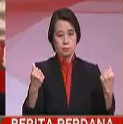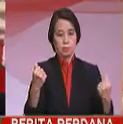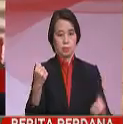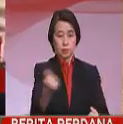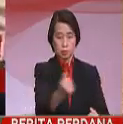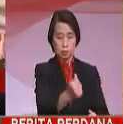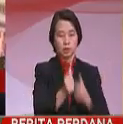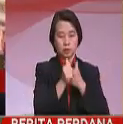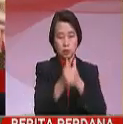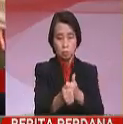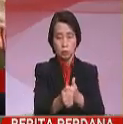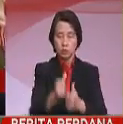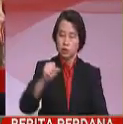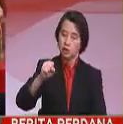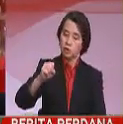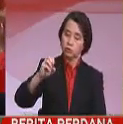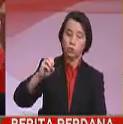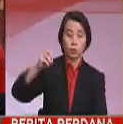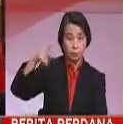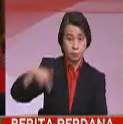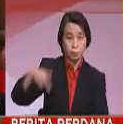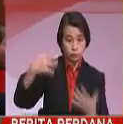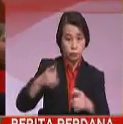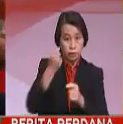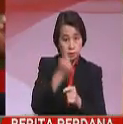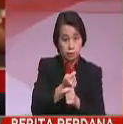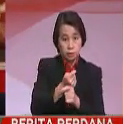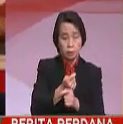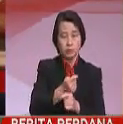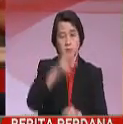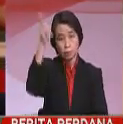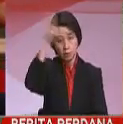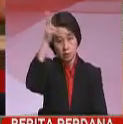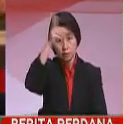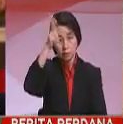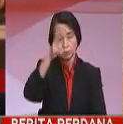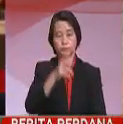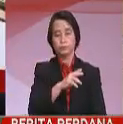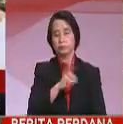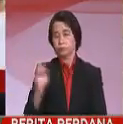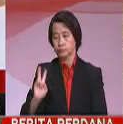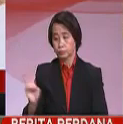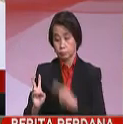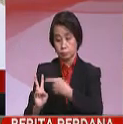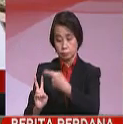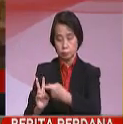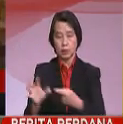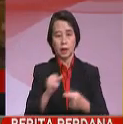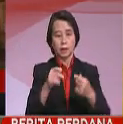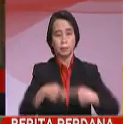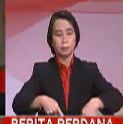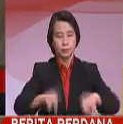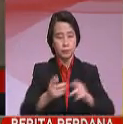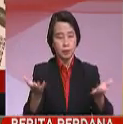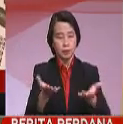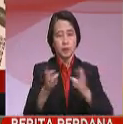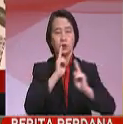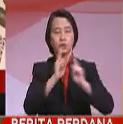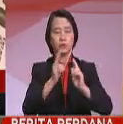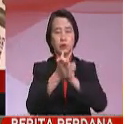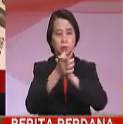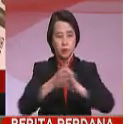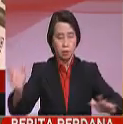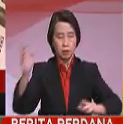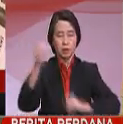dan mematuhi SOP yang telah ditetapkan kerajaan. Seri Paduka Baginda Berdua turut mengambil kesempatan menzahirkan ucapan